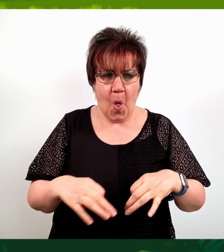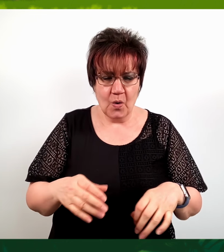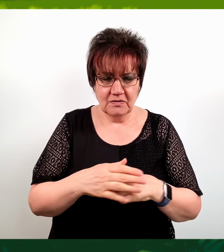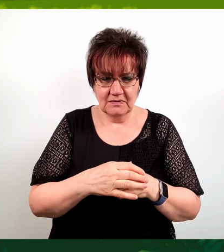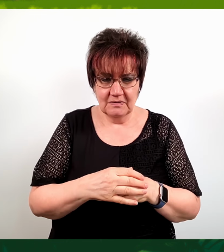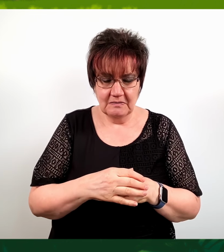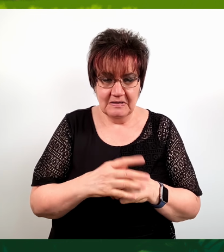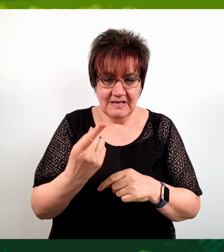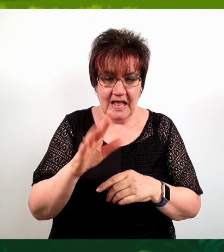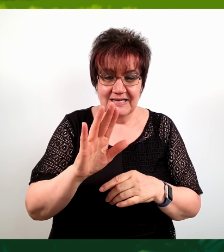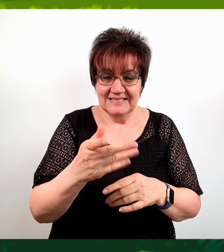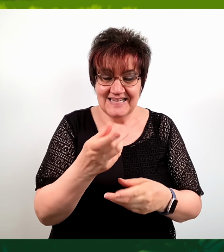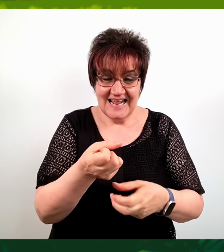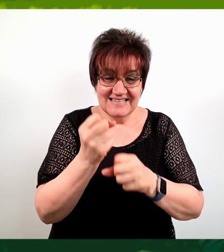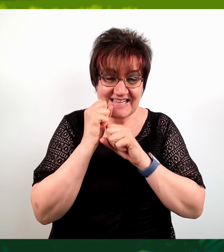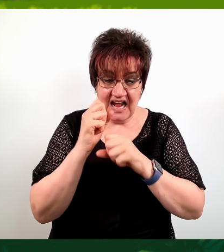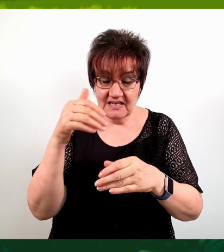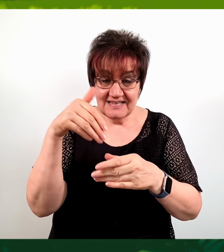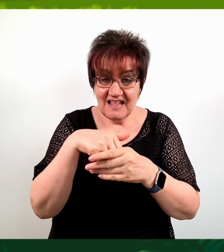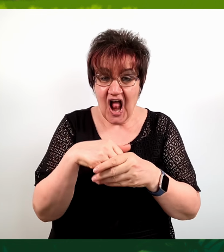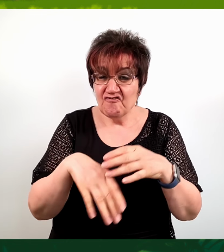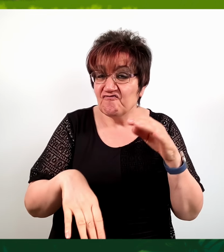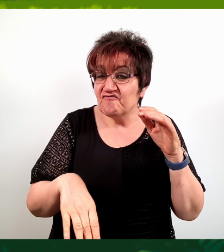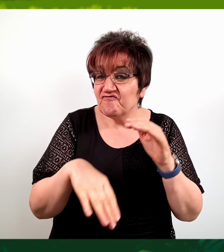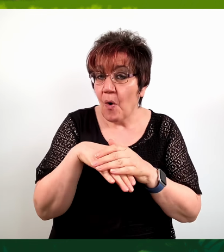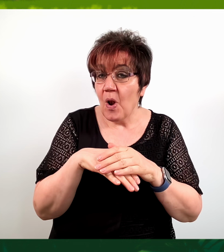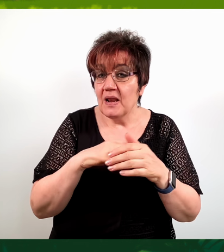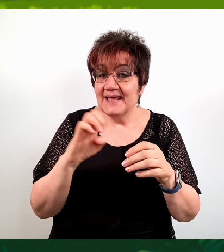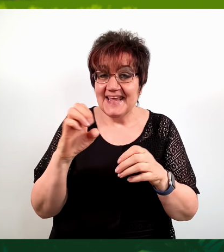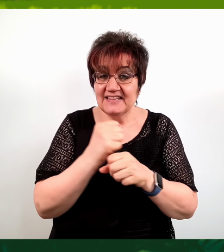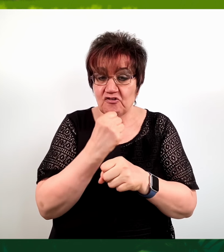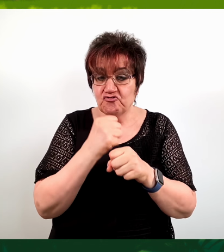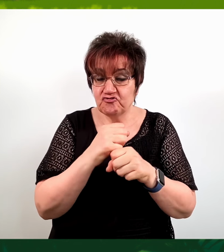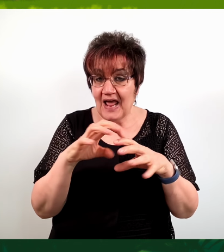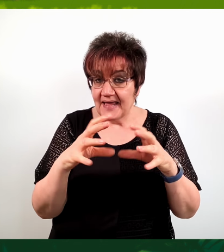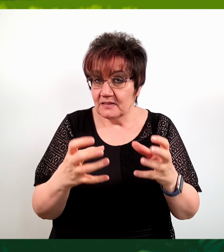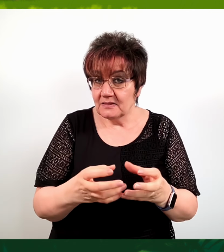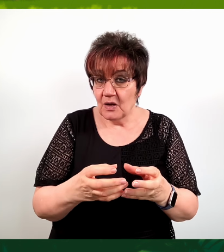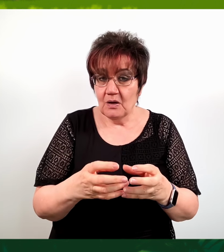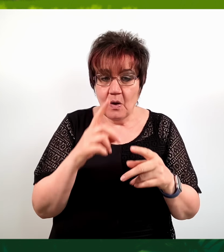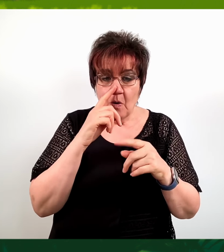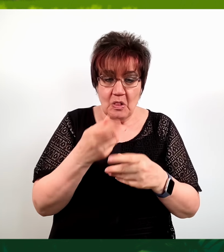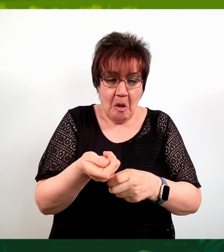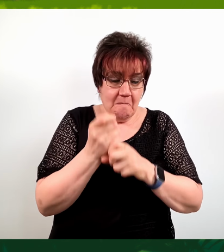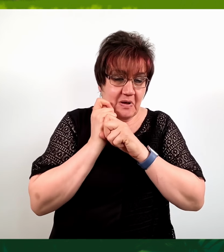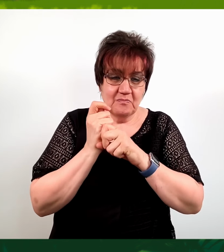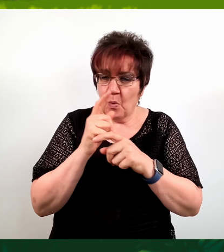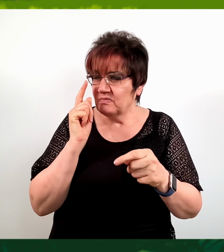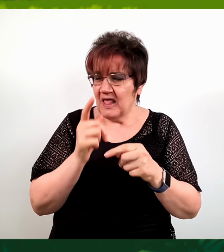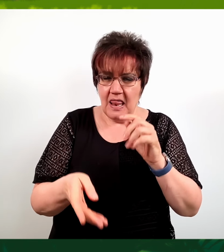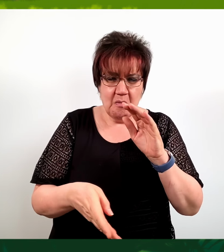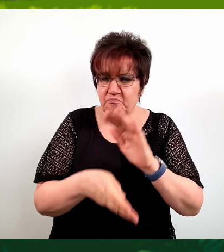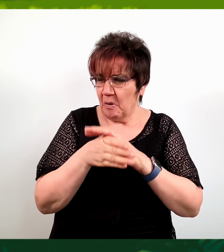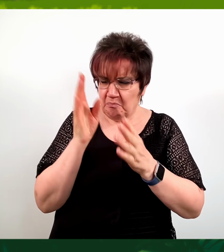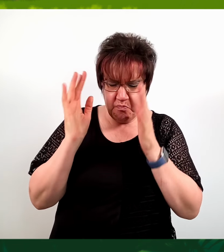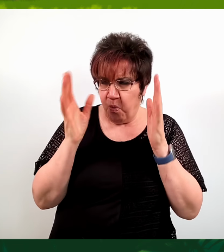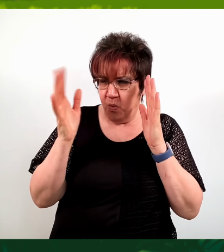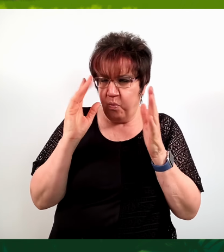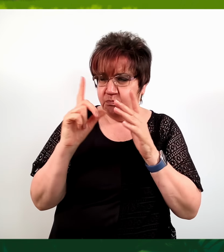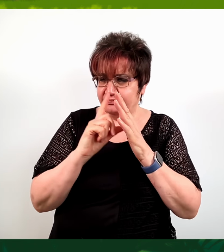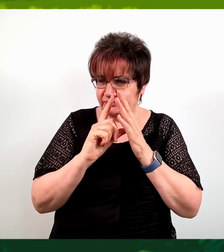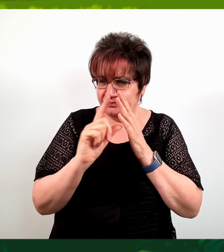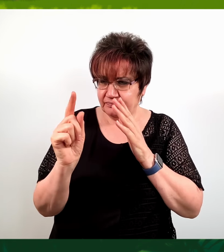Er nahm seinen Sack, der gefüllt war mit Edelsteinen und sauste wie ein Blitz davon